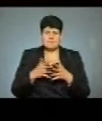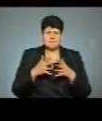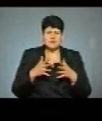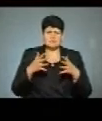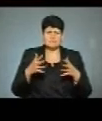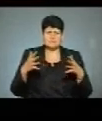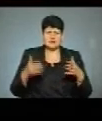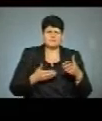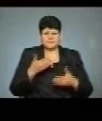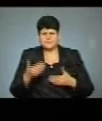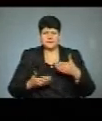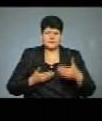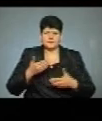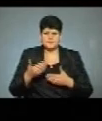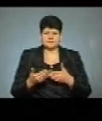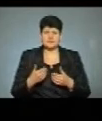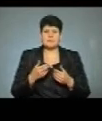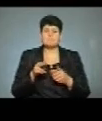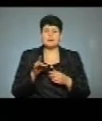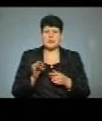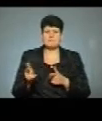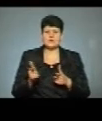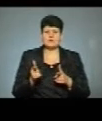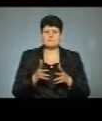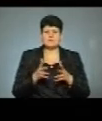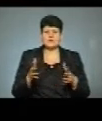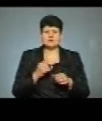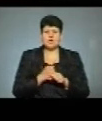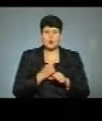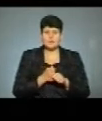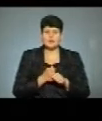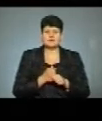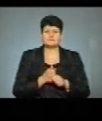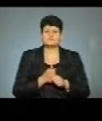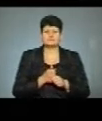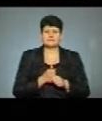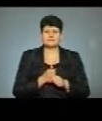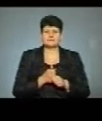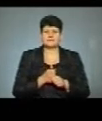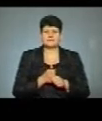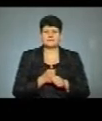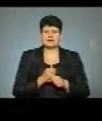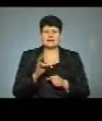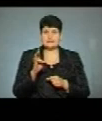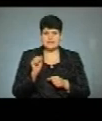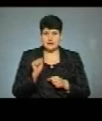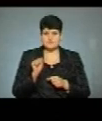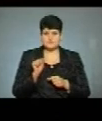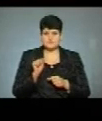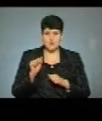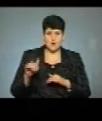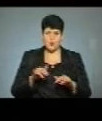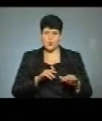більше, крок за кроком. При підготовці ми більше робили акцент на що? На самі